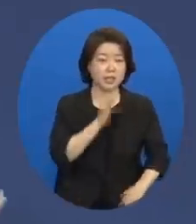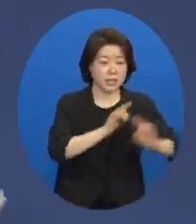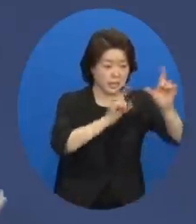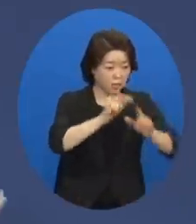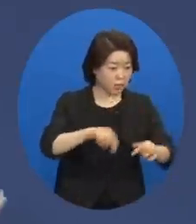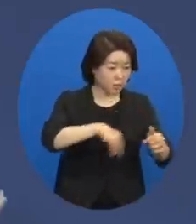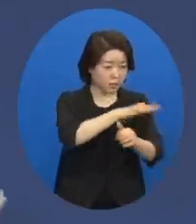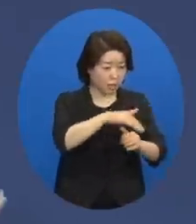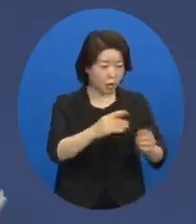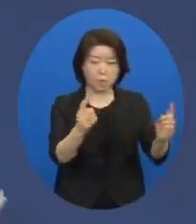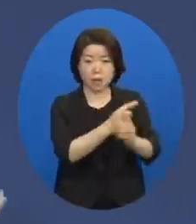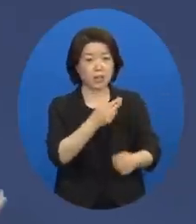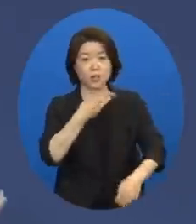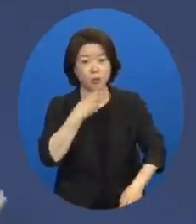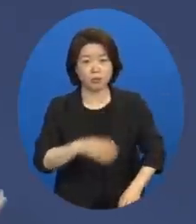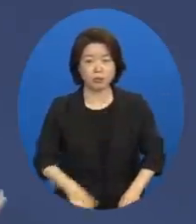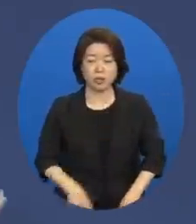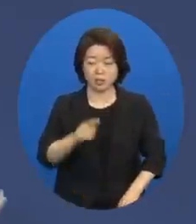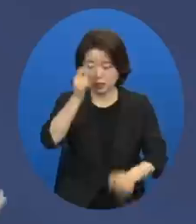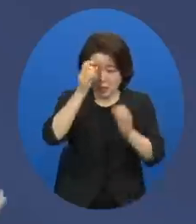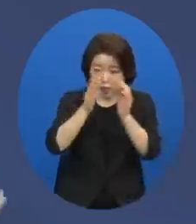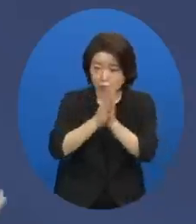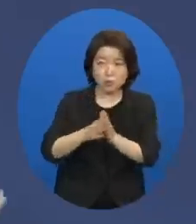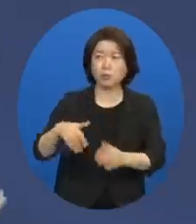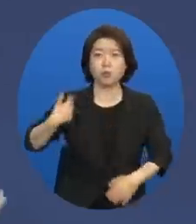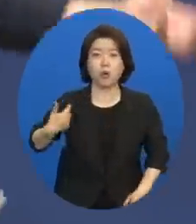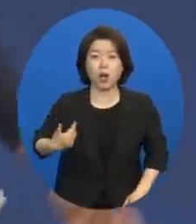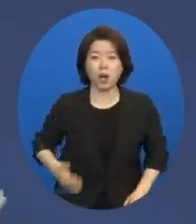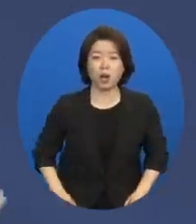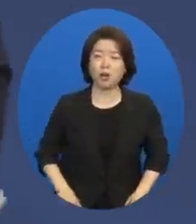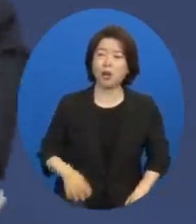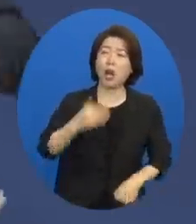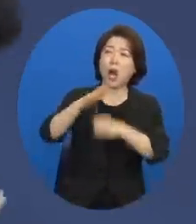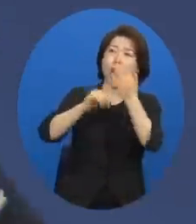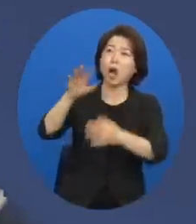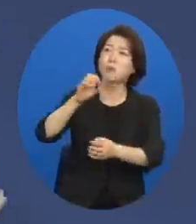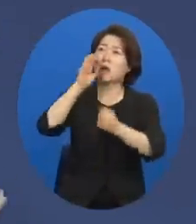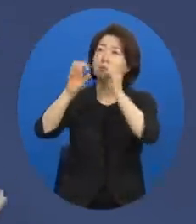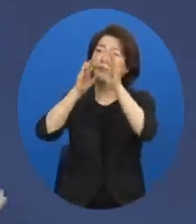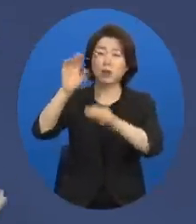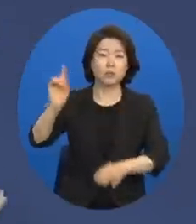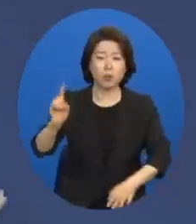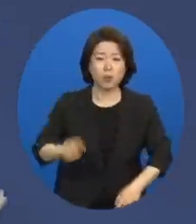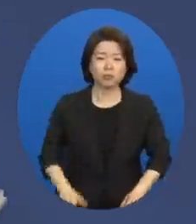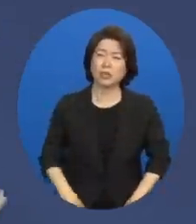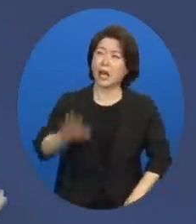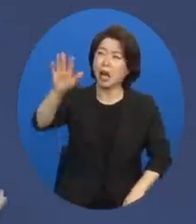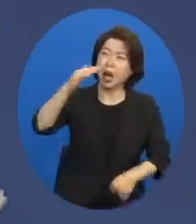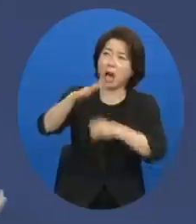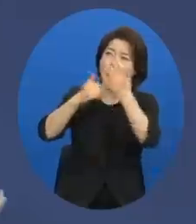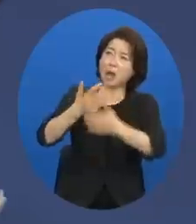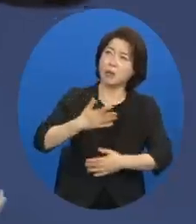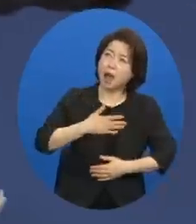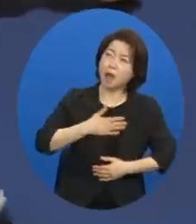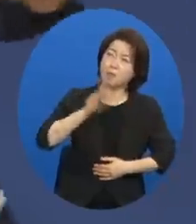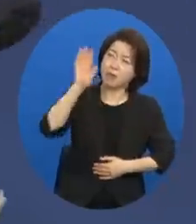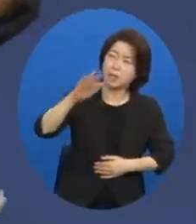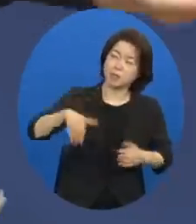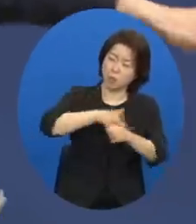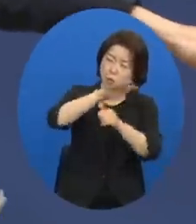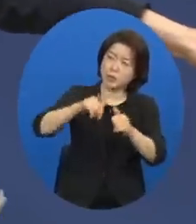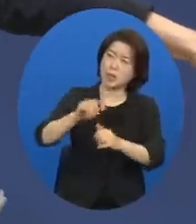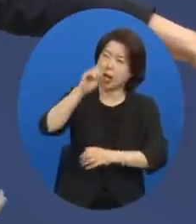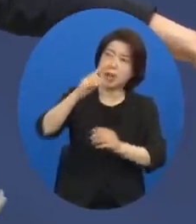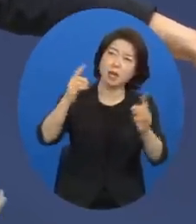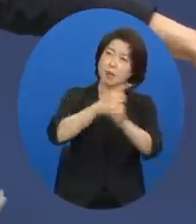아무것도 바뀐 게 없었어요. 그날 기도도 모르는 제가 뭐라고 하나님 앞에 얘기를 했느냐면 하나님 앞으로 저의 모든 상황을